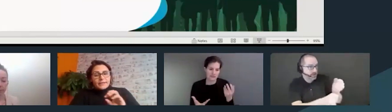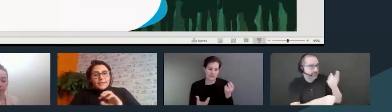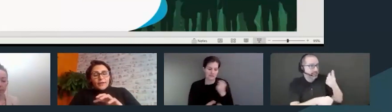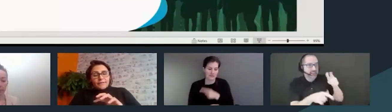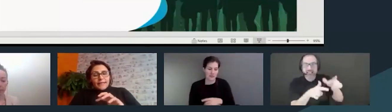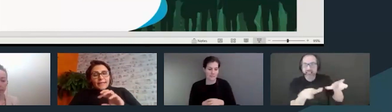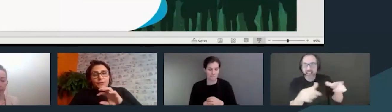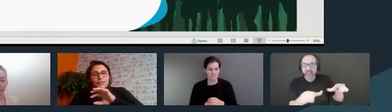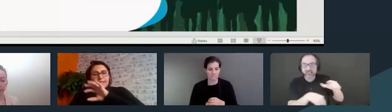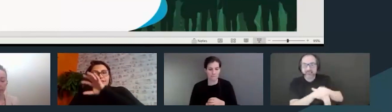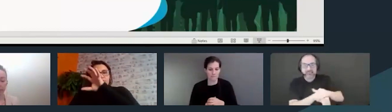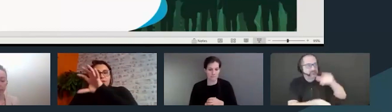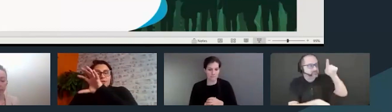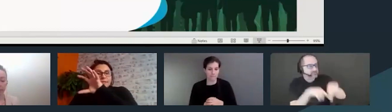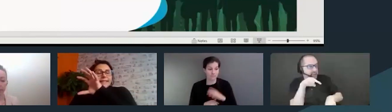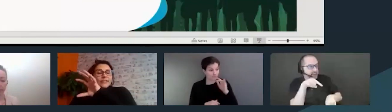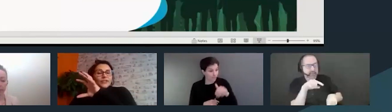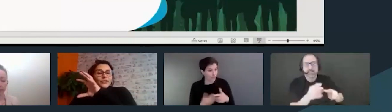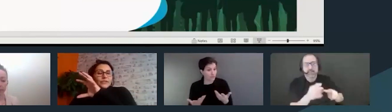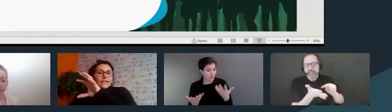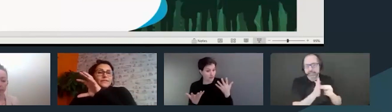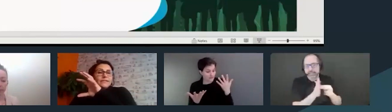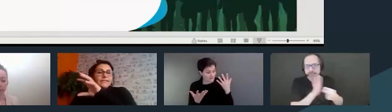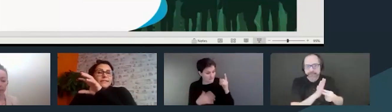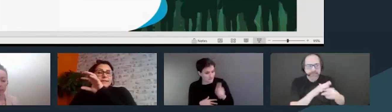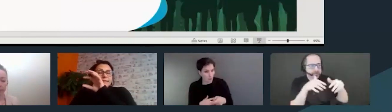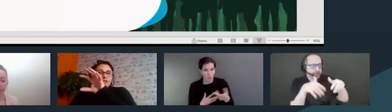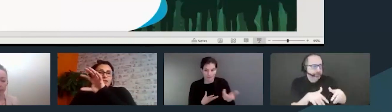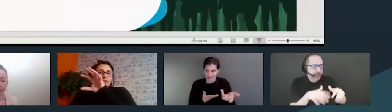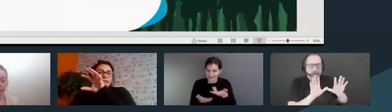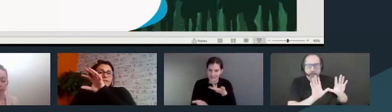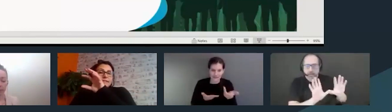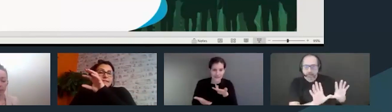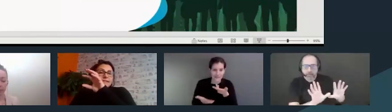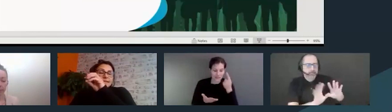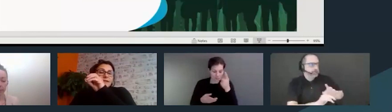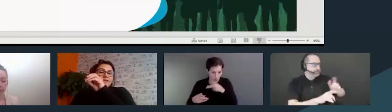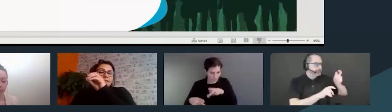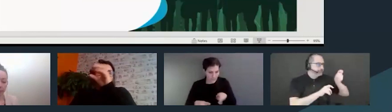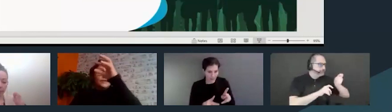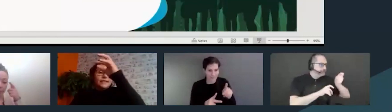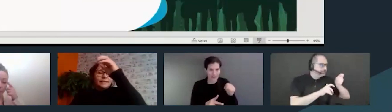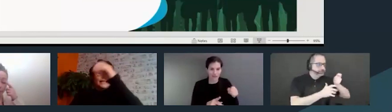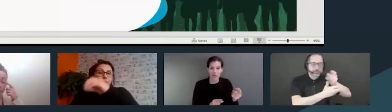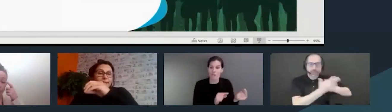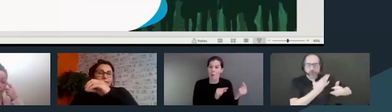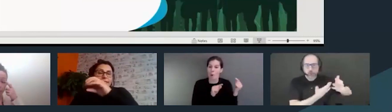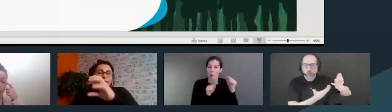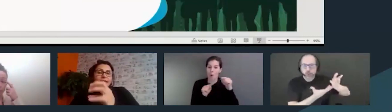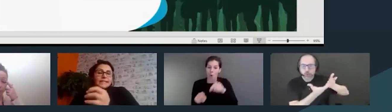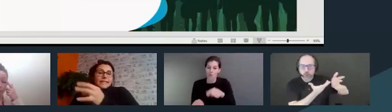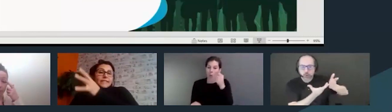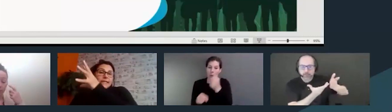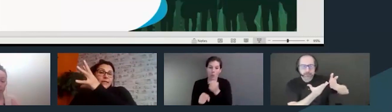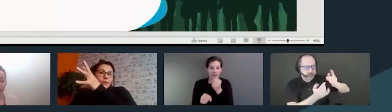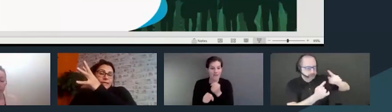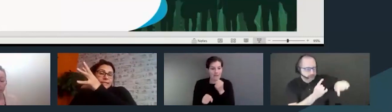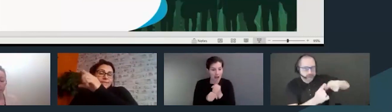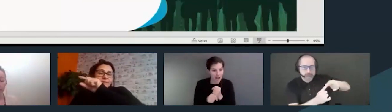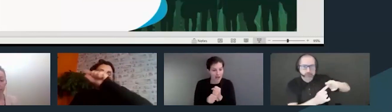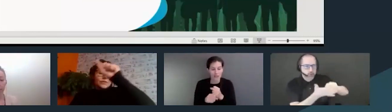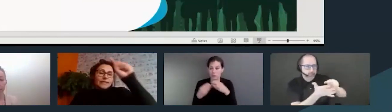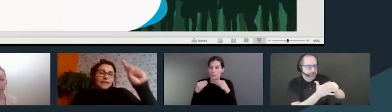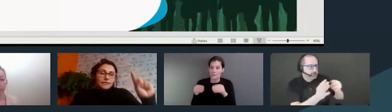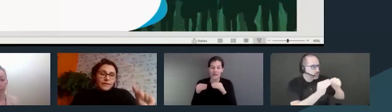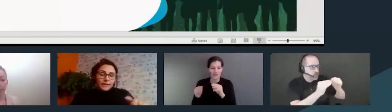réponse ou cette satisfaction de l'exigence des langues, et donc il y a une baisse des services sociaux au lieu